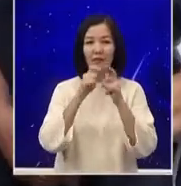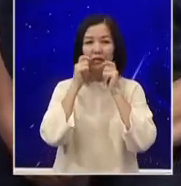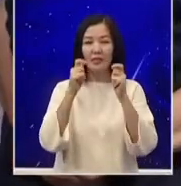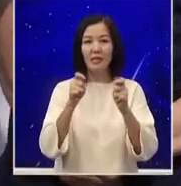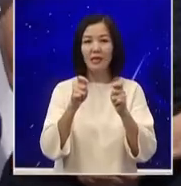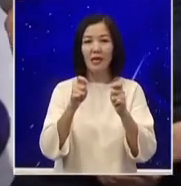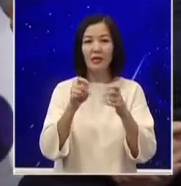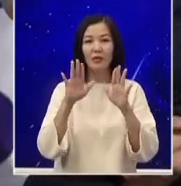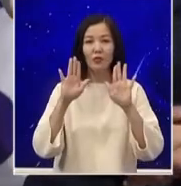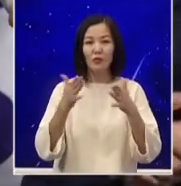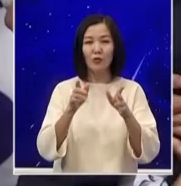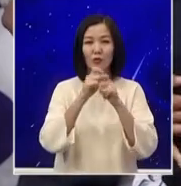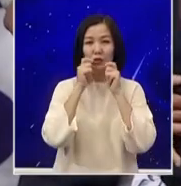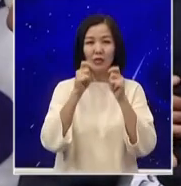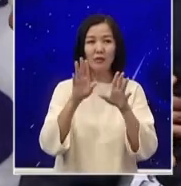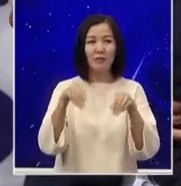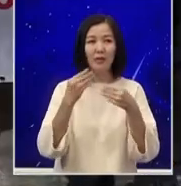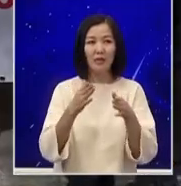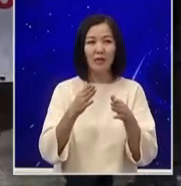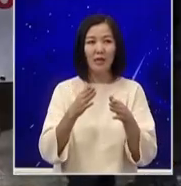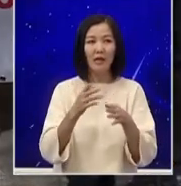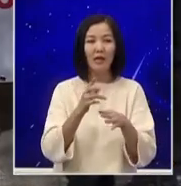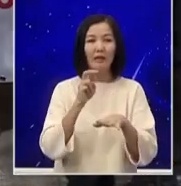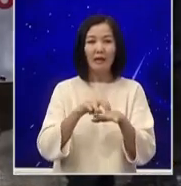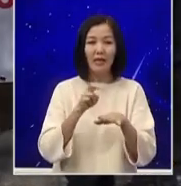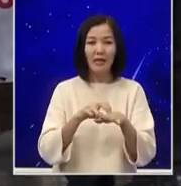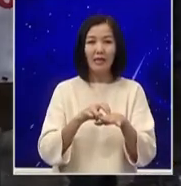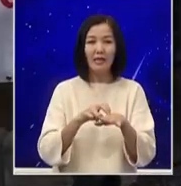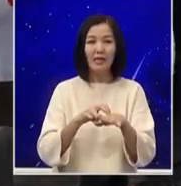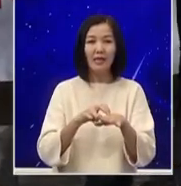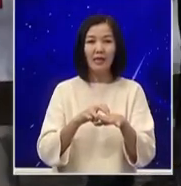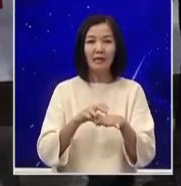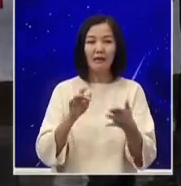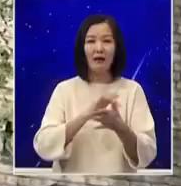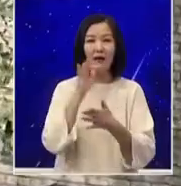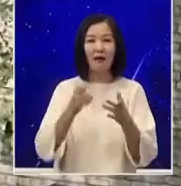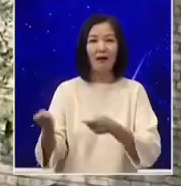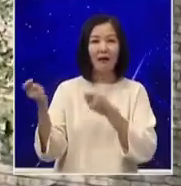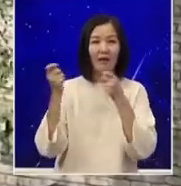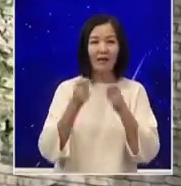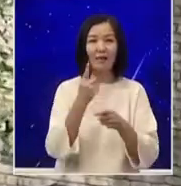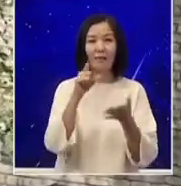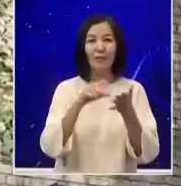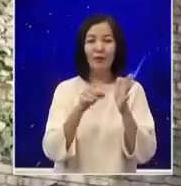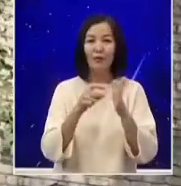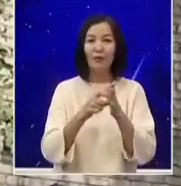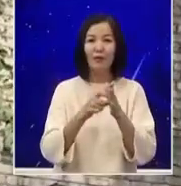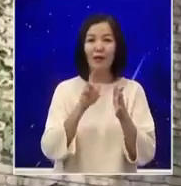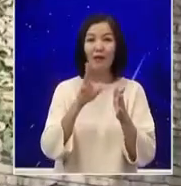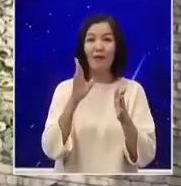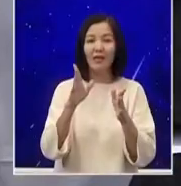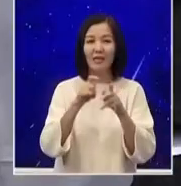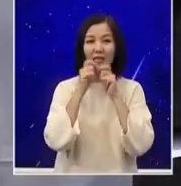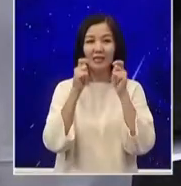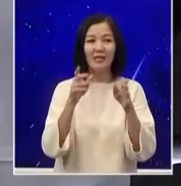еріктілер тосынан жасауды жөн санаған. Дәрігерге қаратамыз деген сылтаумен қалаға келіп, бір бөлмелі пәтер кілтін табыс